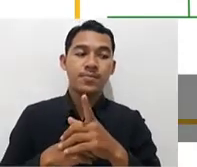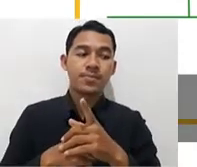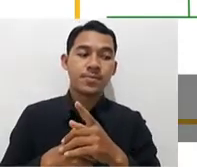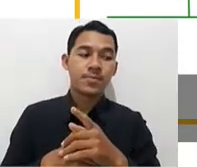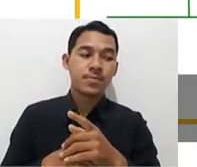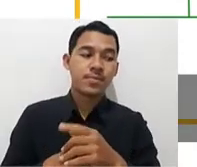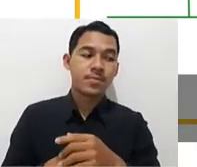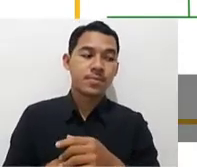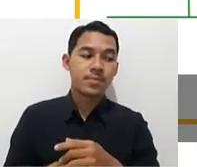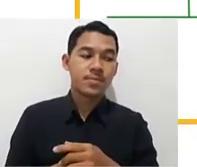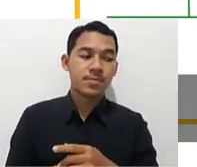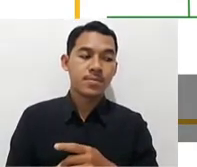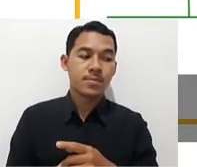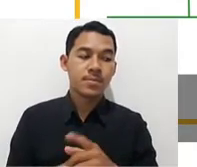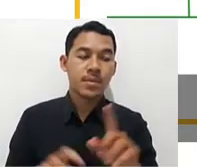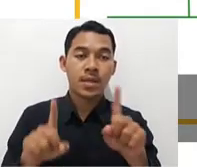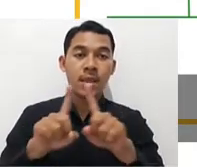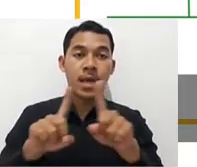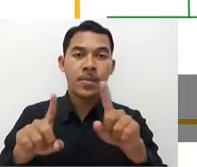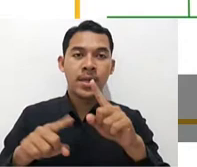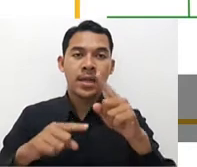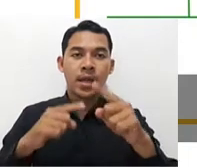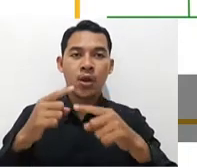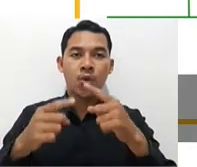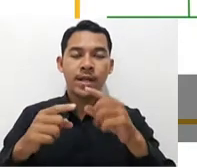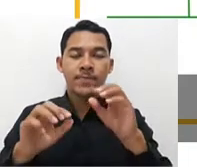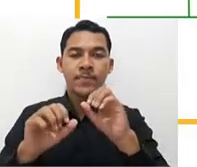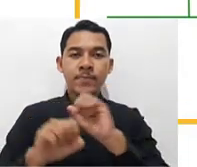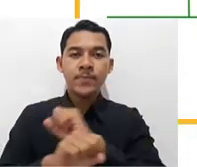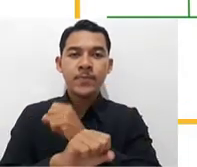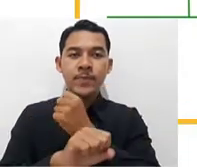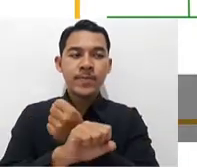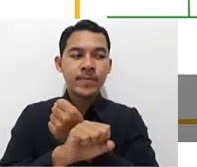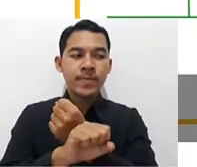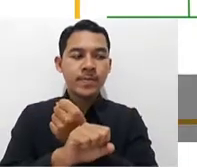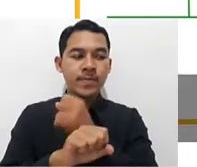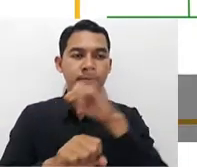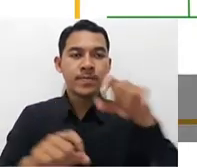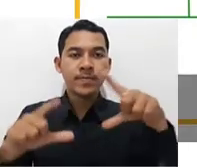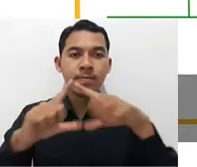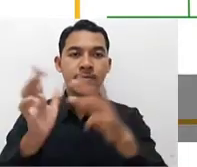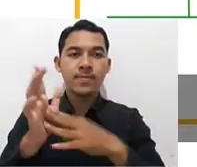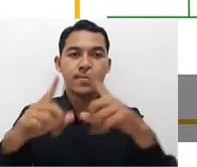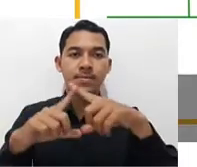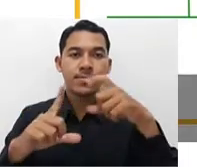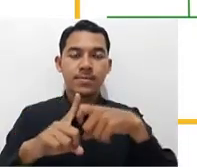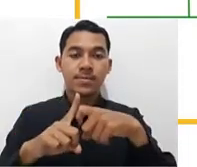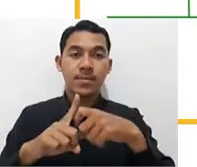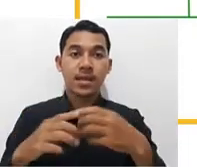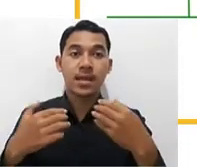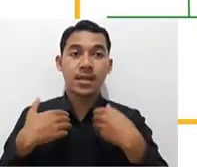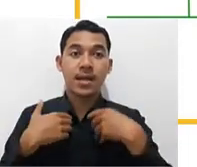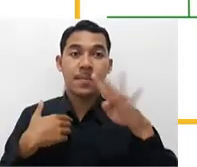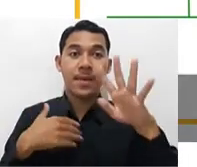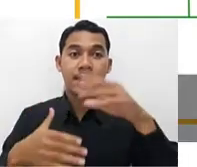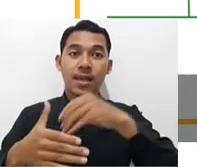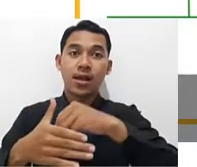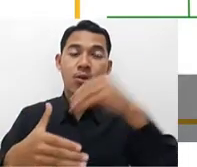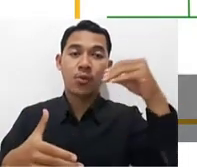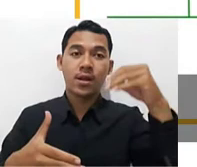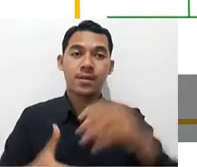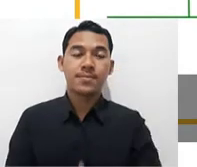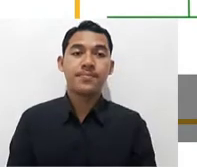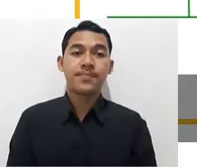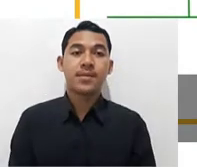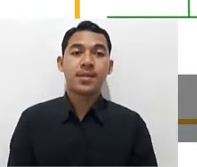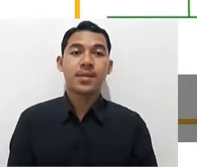ini inputnya satu nih tunggal. Tapi keluarannya dia bisa jamak, bisa bisa apa ya? Bisa ada 4 keluaran gitu. Nah, maksudnya kayak